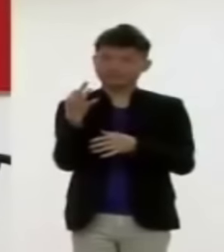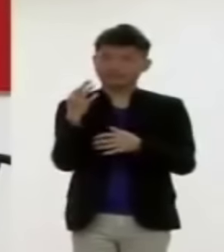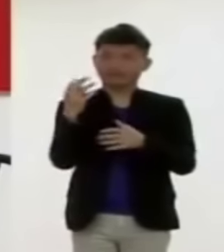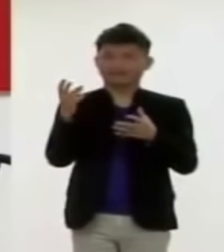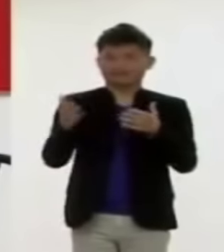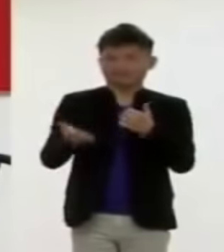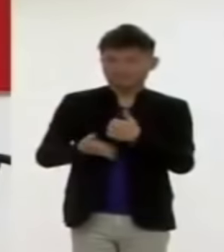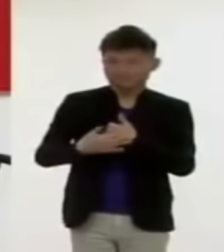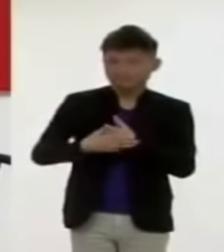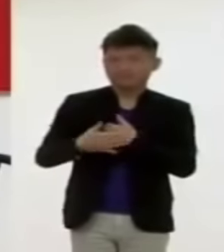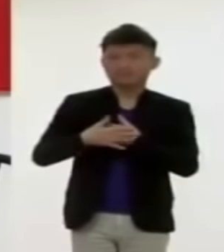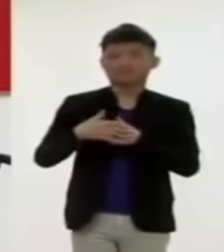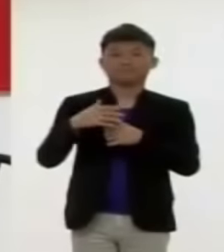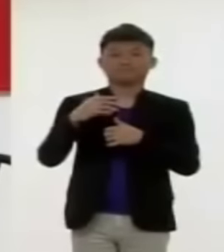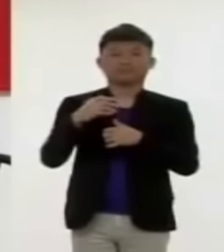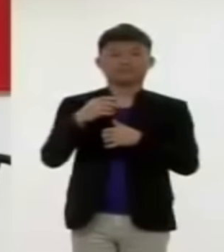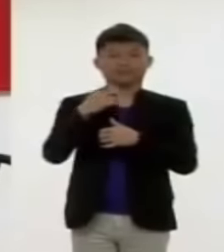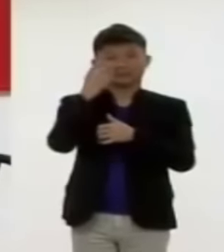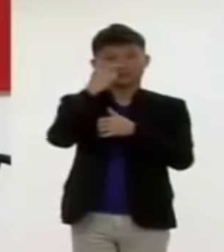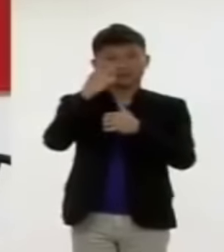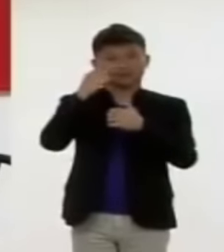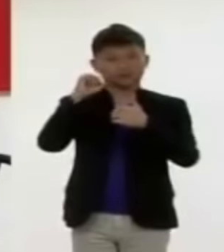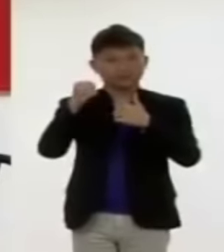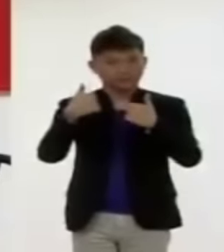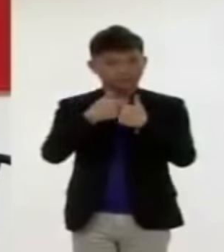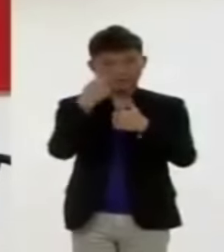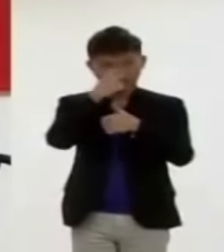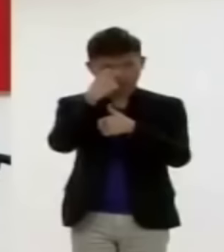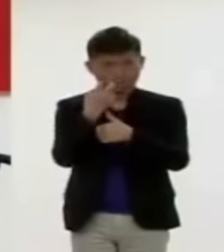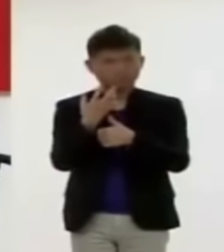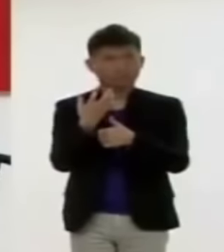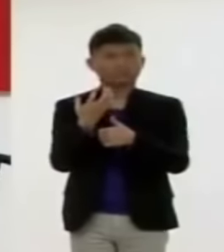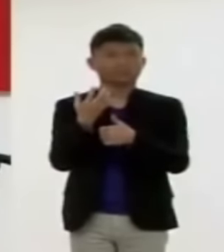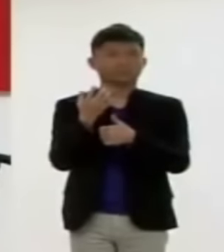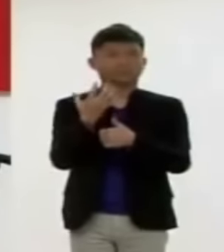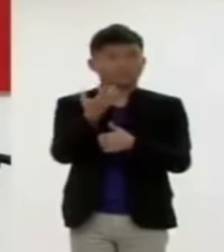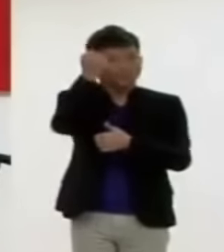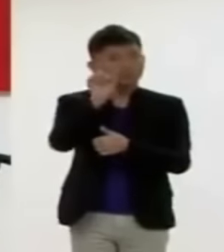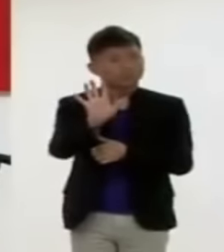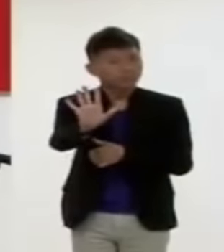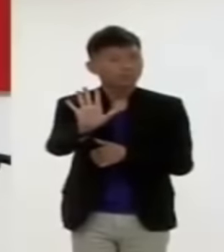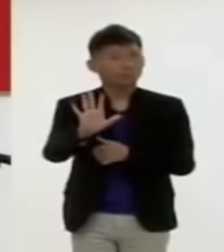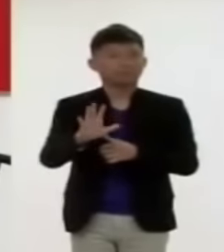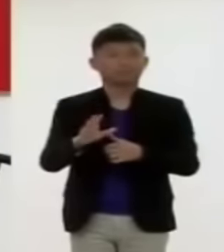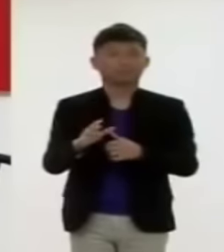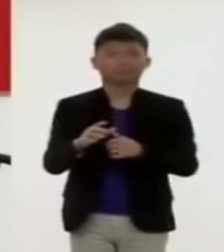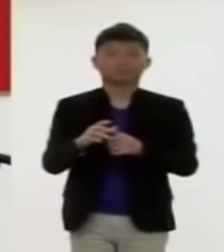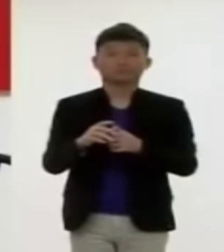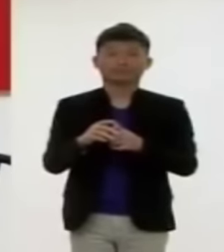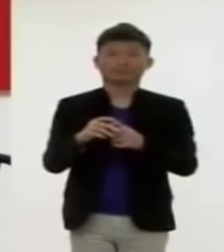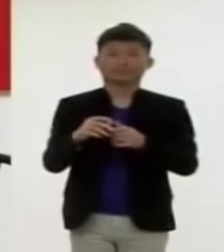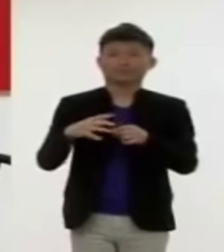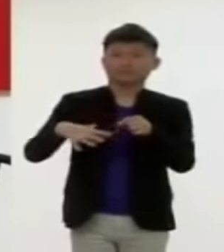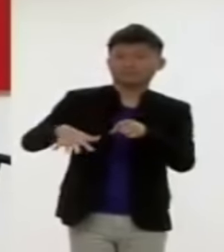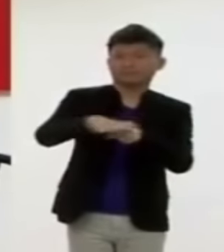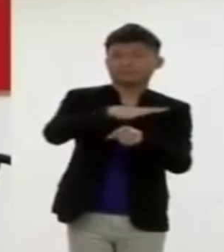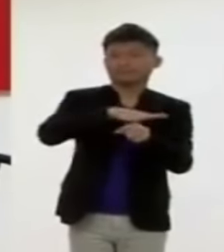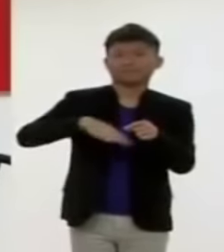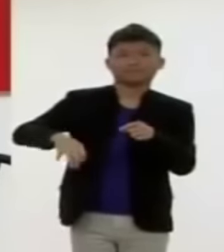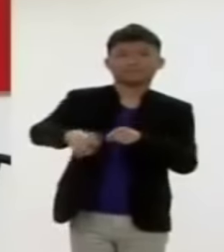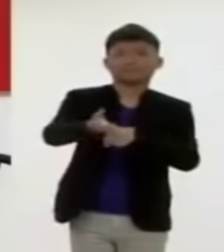握有议会的监督权，民进党执政8年，国民党执政更长，我们整个党几乎都是国民